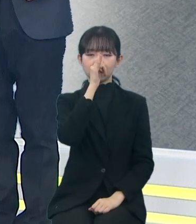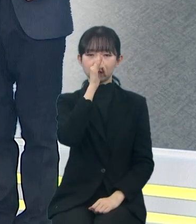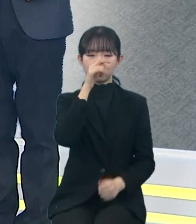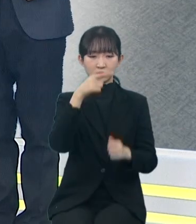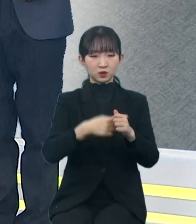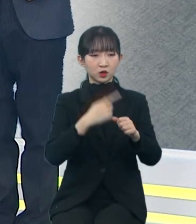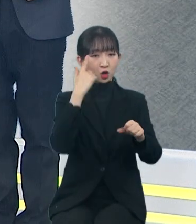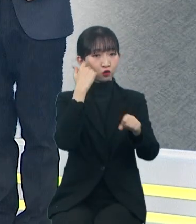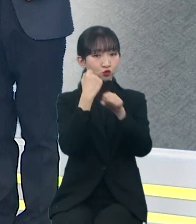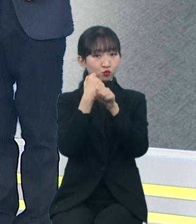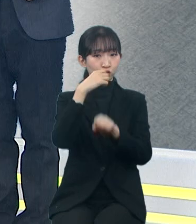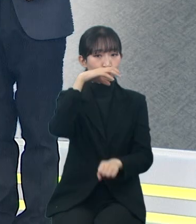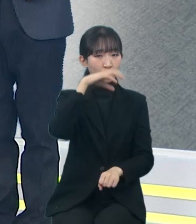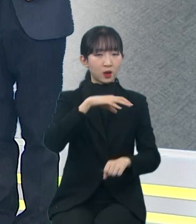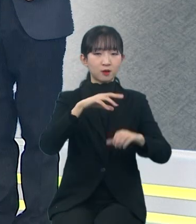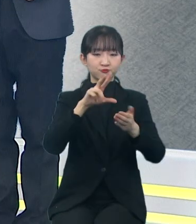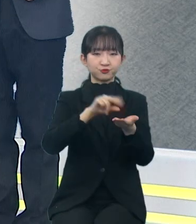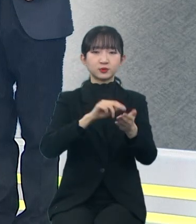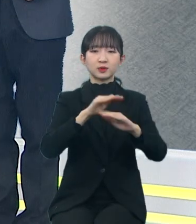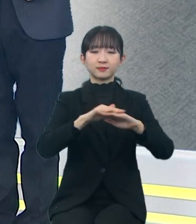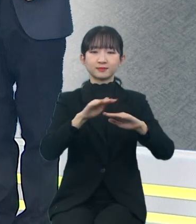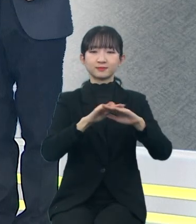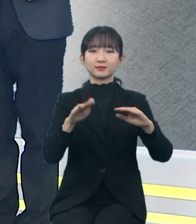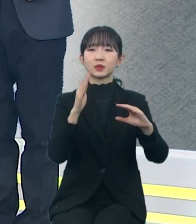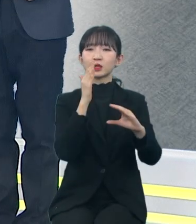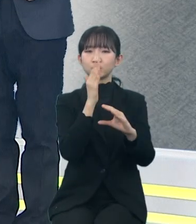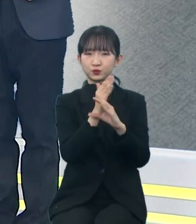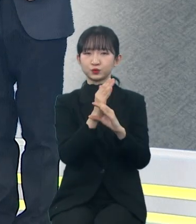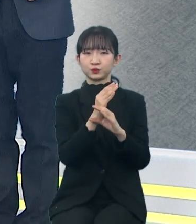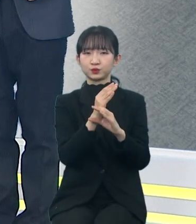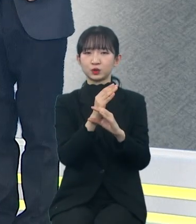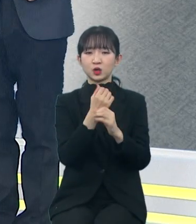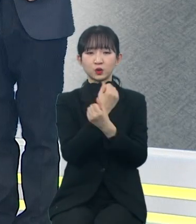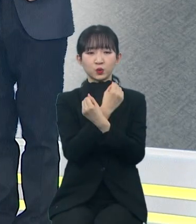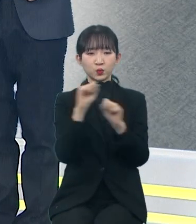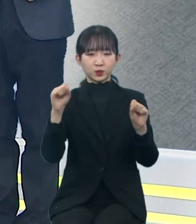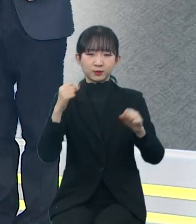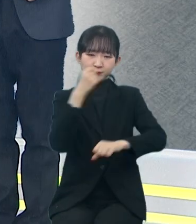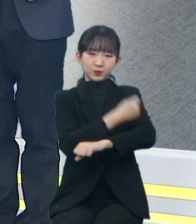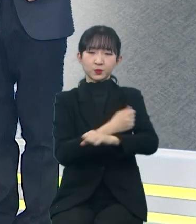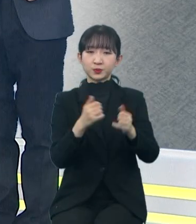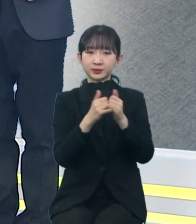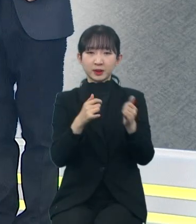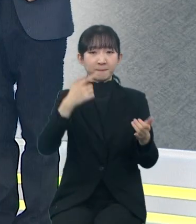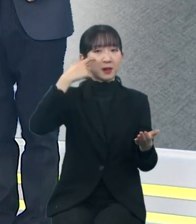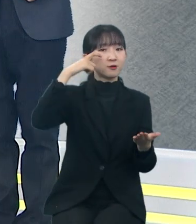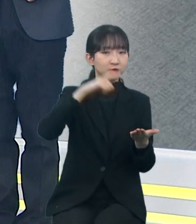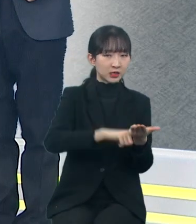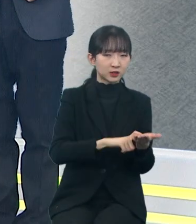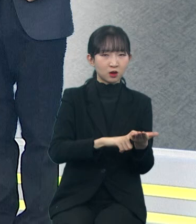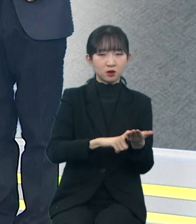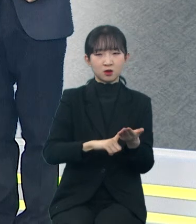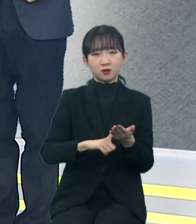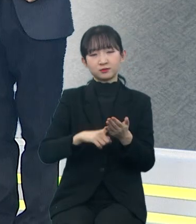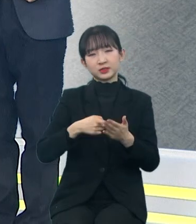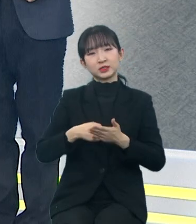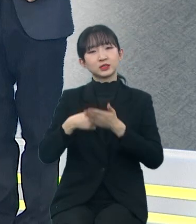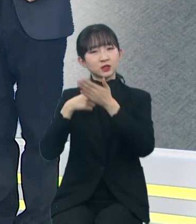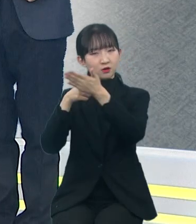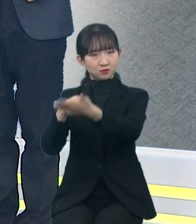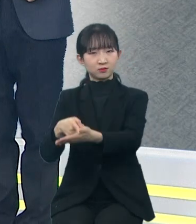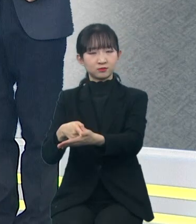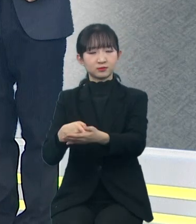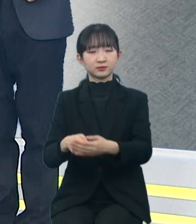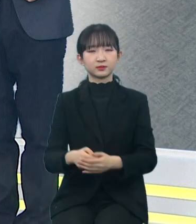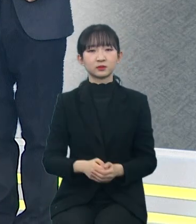연구소가 이런 문제를 해소하고 있습니다. 독립유공자를 발굴해 국가보훈처에 포상 신청을 하고 있는데요.